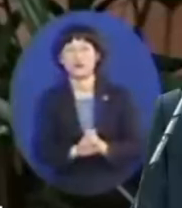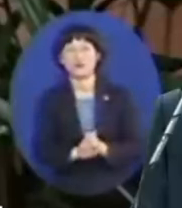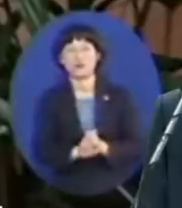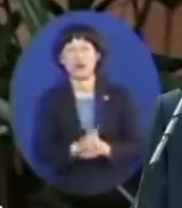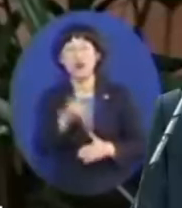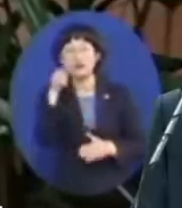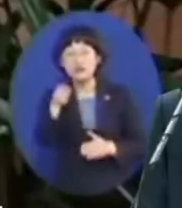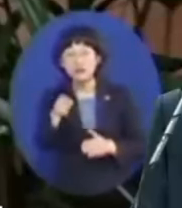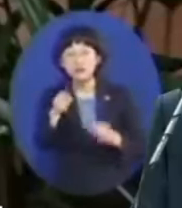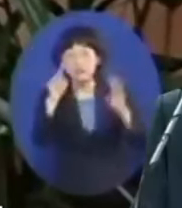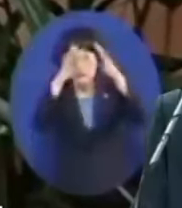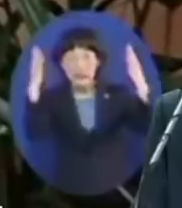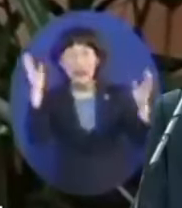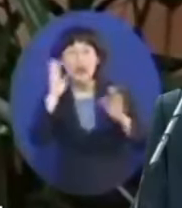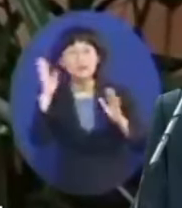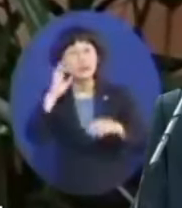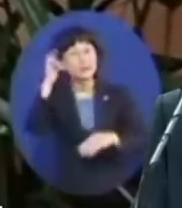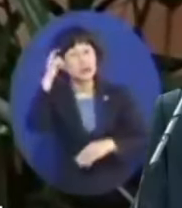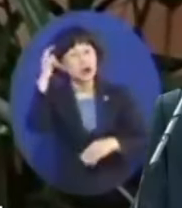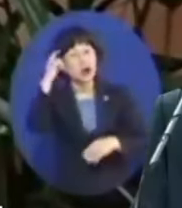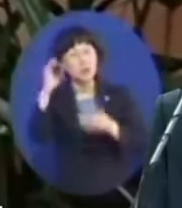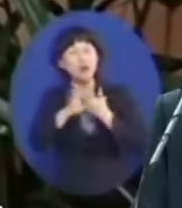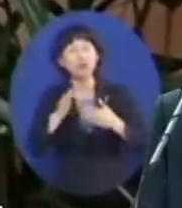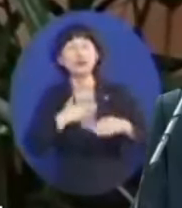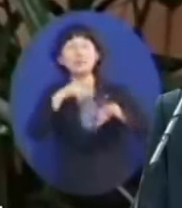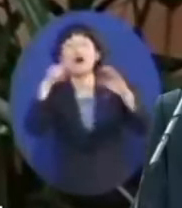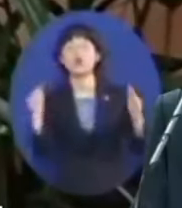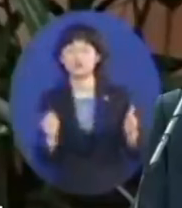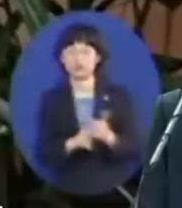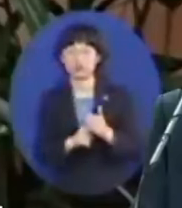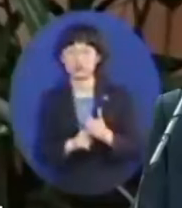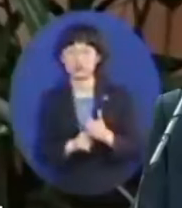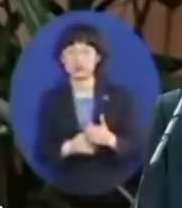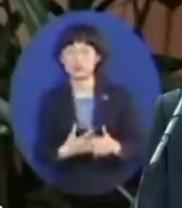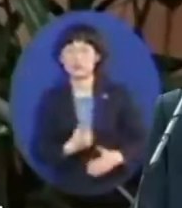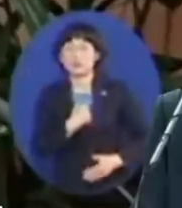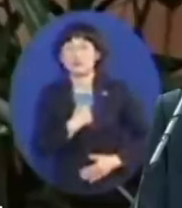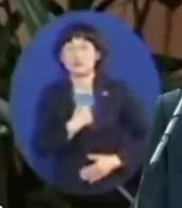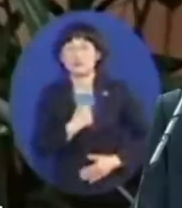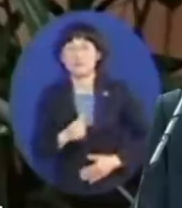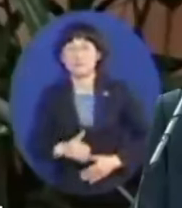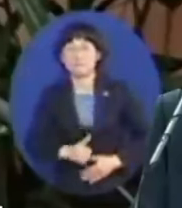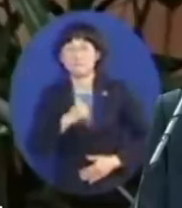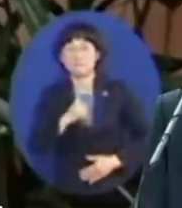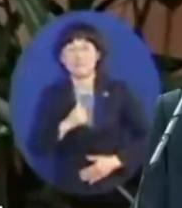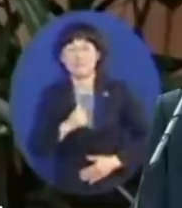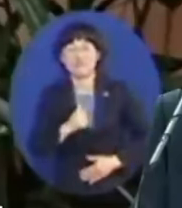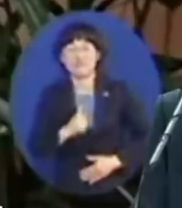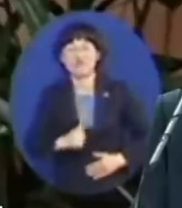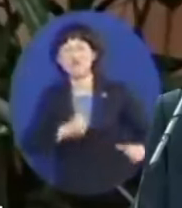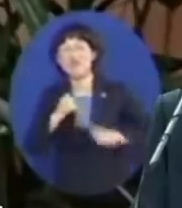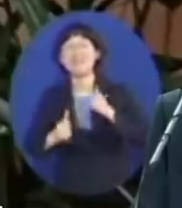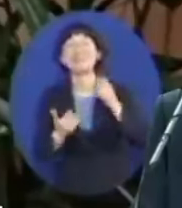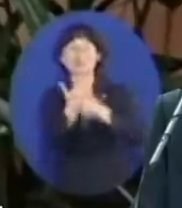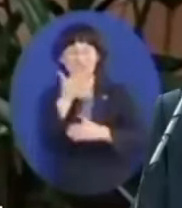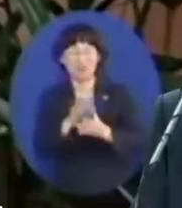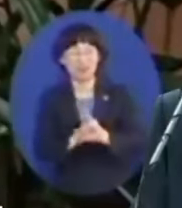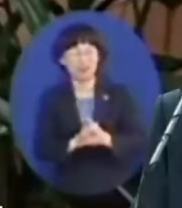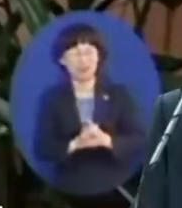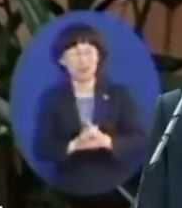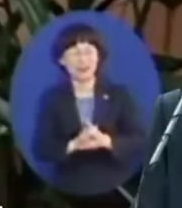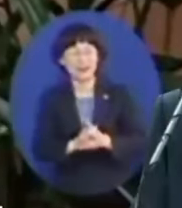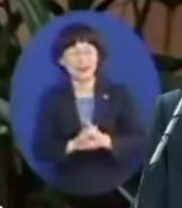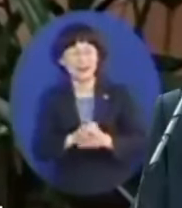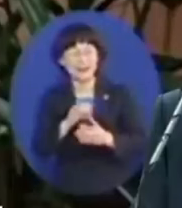그 대학생만 생각하면 내 마음이 울컥 화가 납니다. 괜히